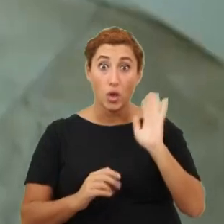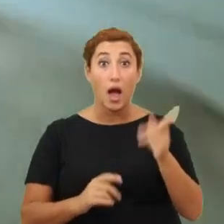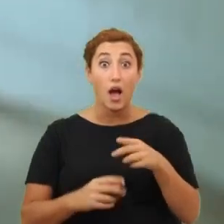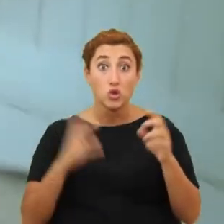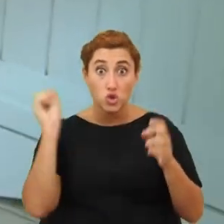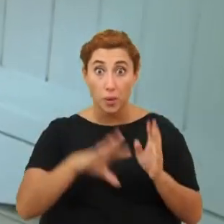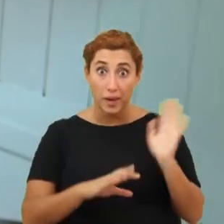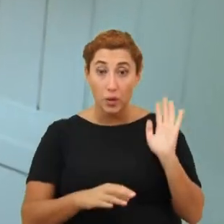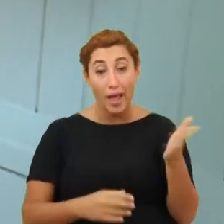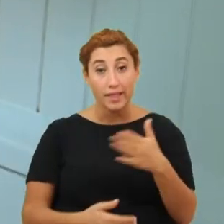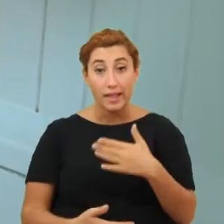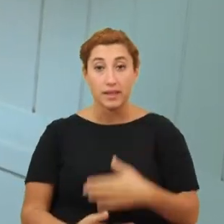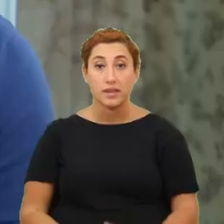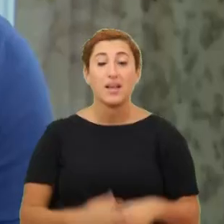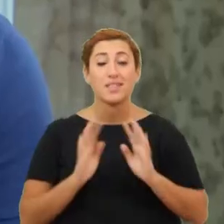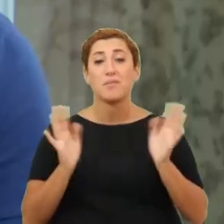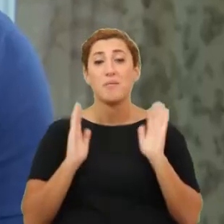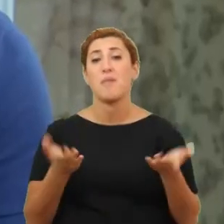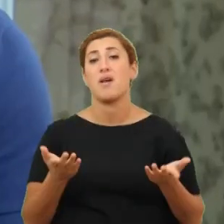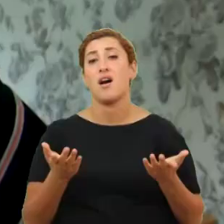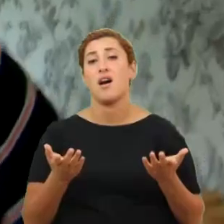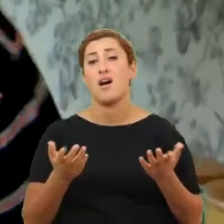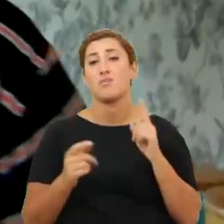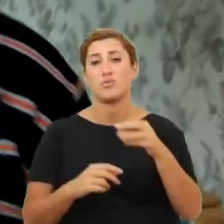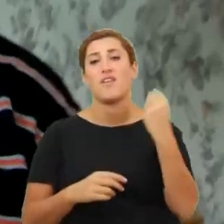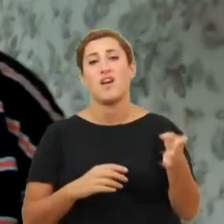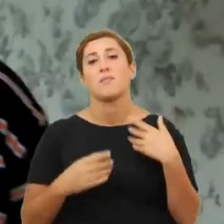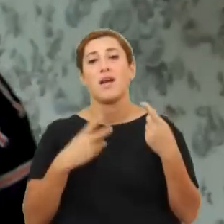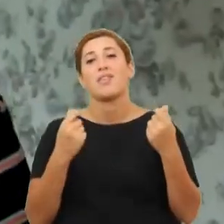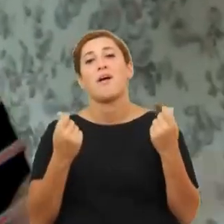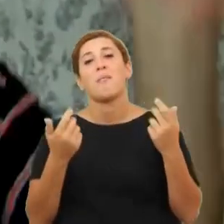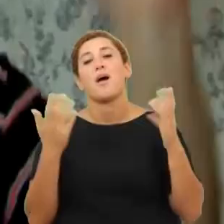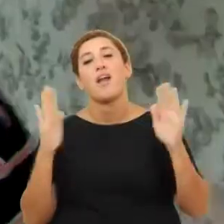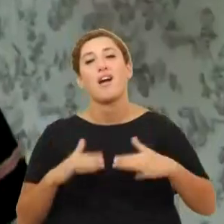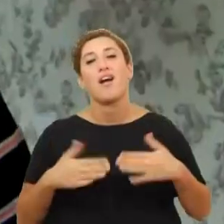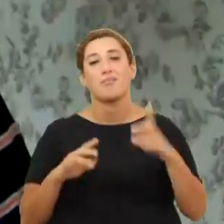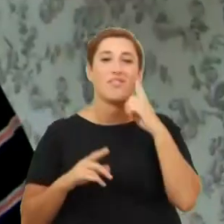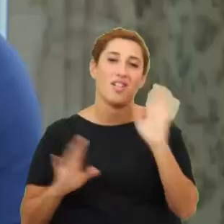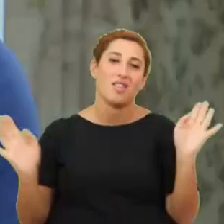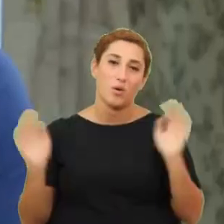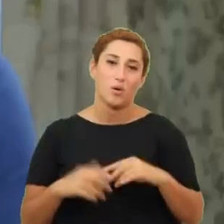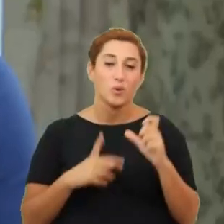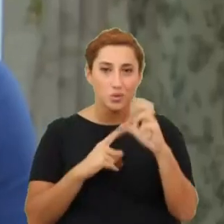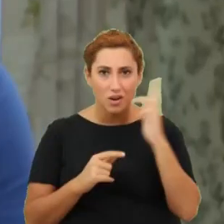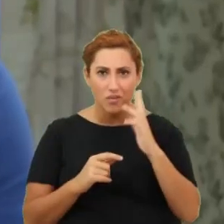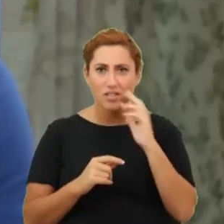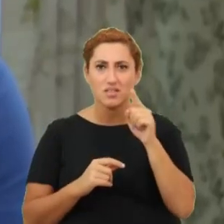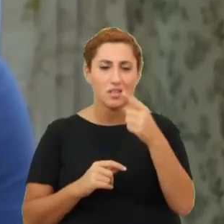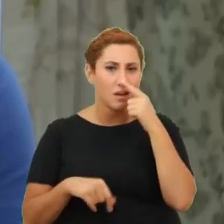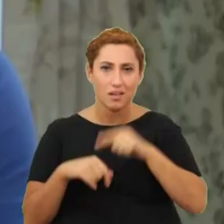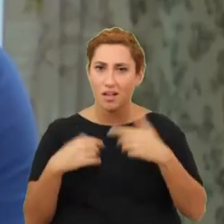ahan da çöpü koyuyor, hadi, hadi. Oh, tamam. Aa, bunu da verdim, bende para, mara vallahi yok. Şükrü Efendi,